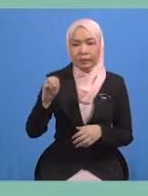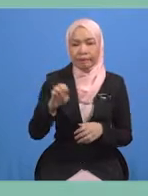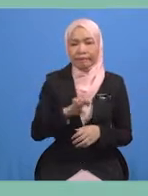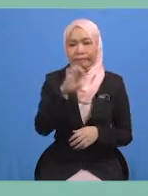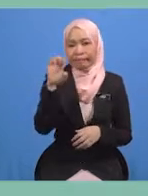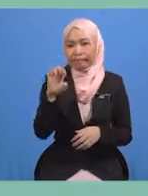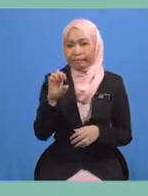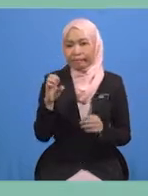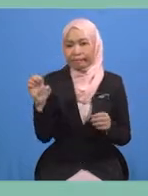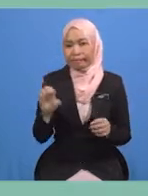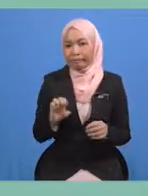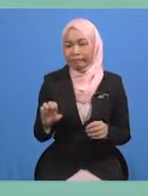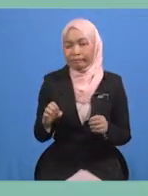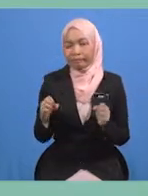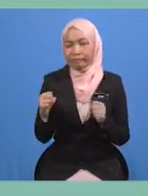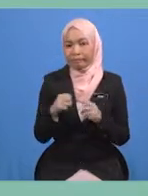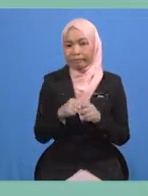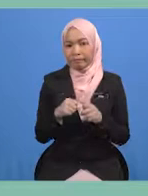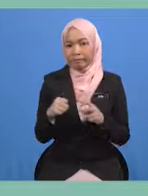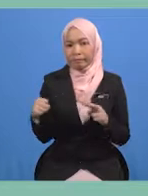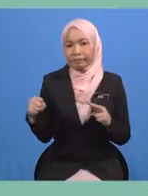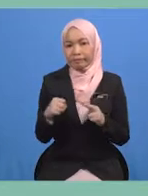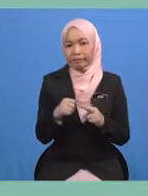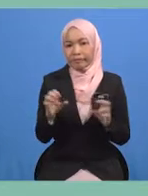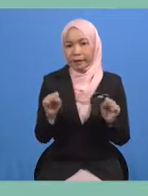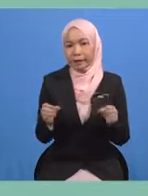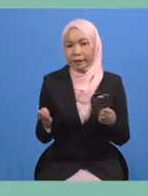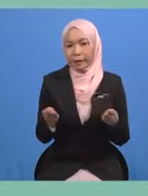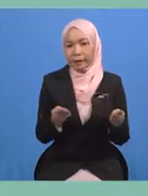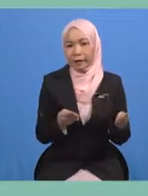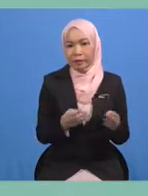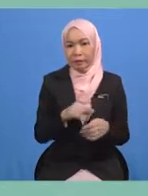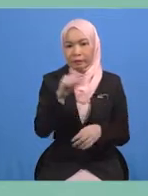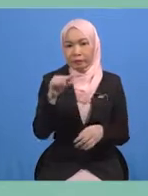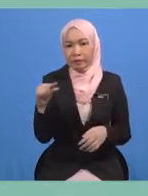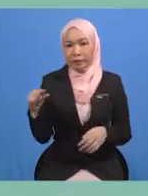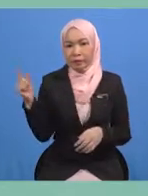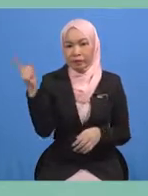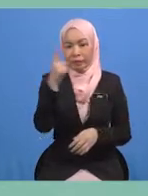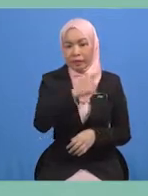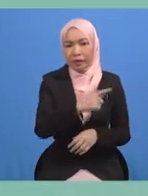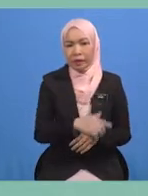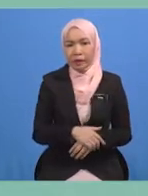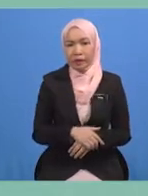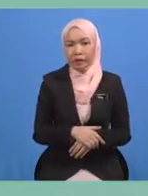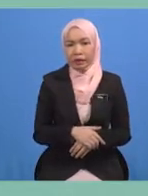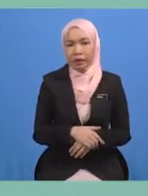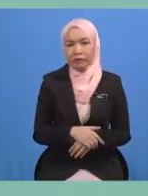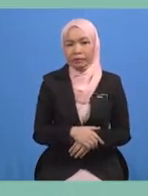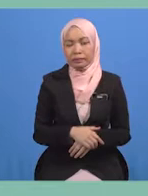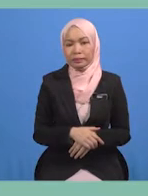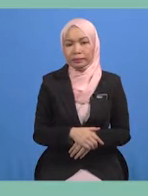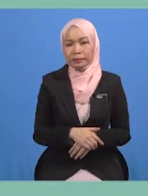melalui vakum, gas, cecair dan pepecah.